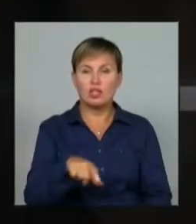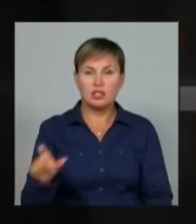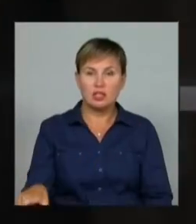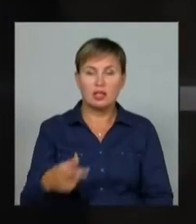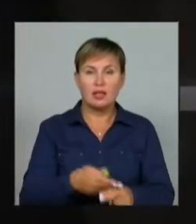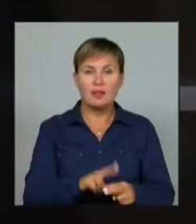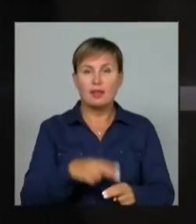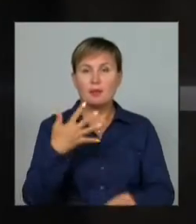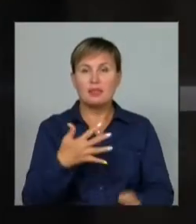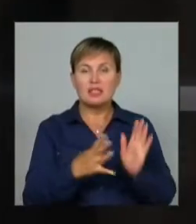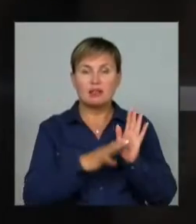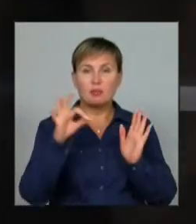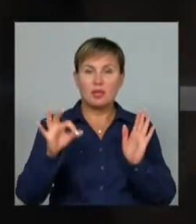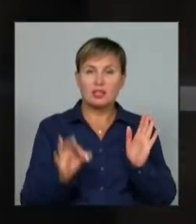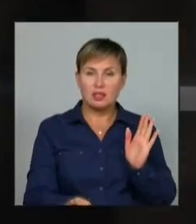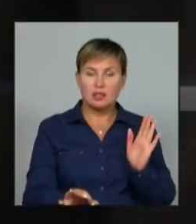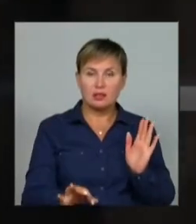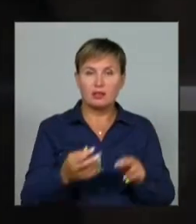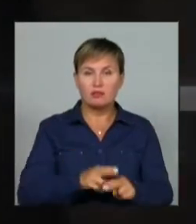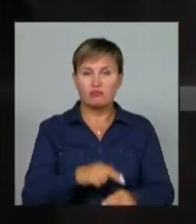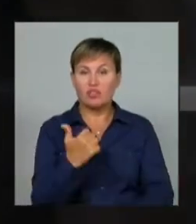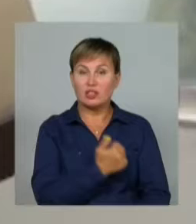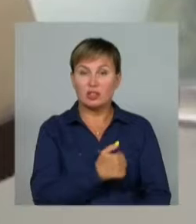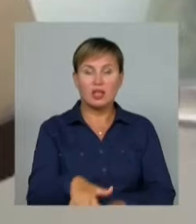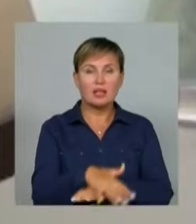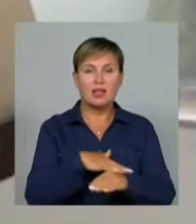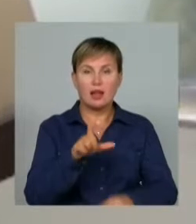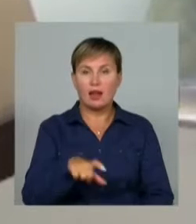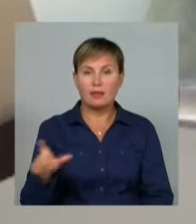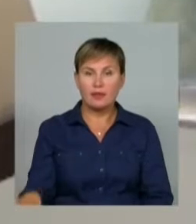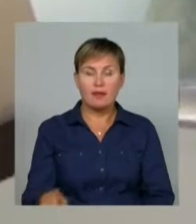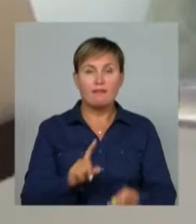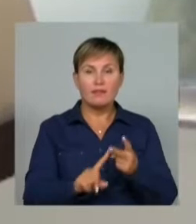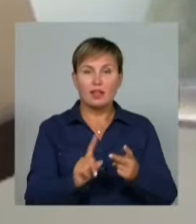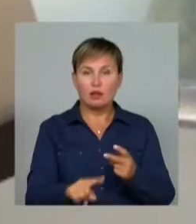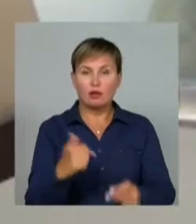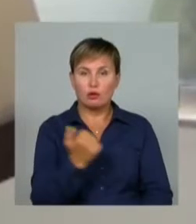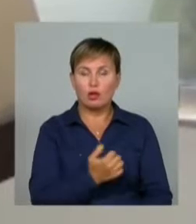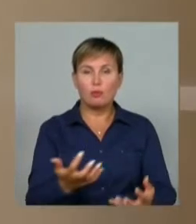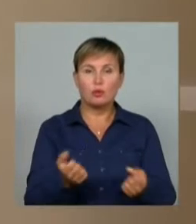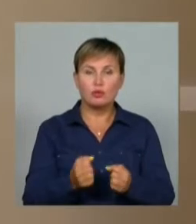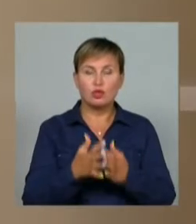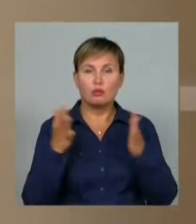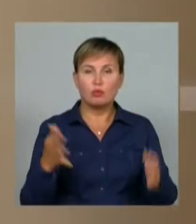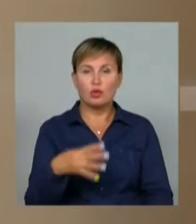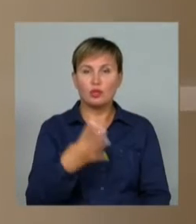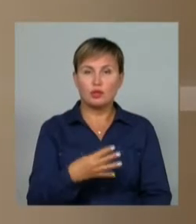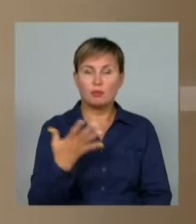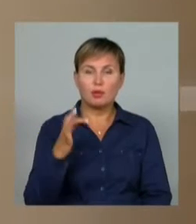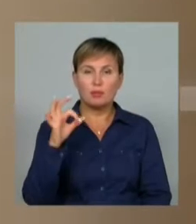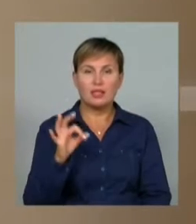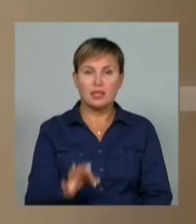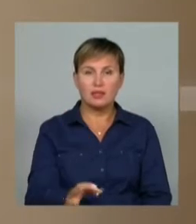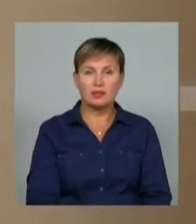Это 59% подлежащего вакцинации населения. А второй компонент получили больше